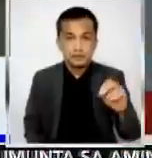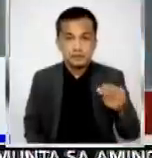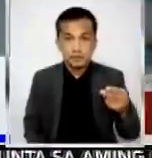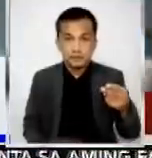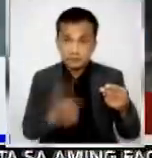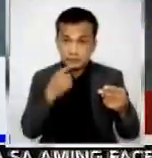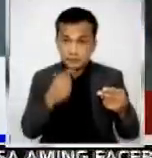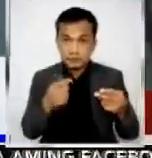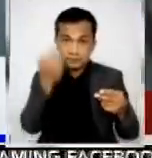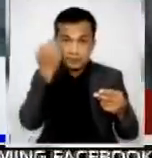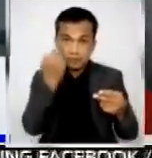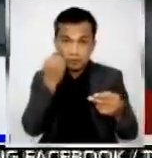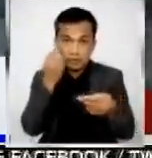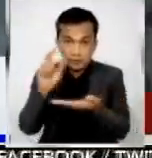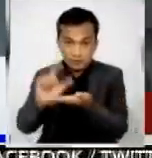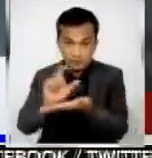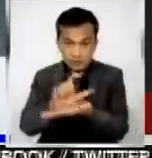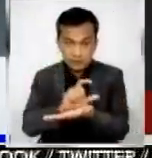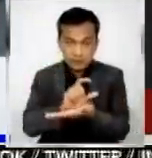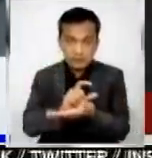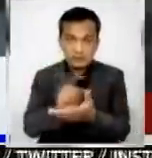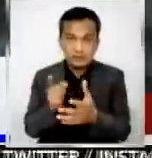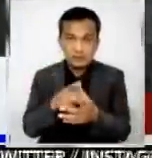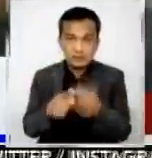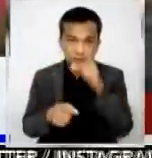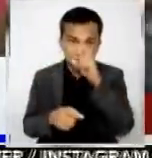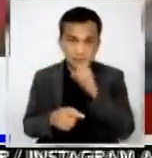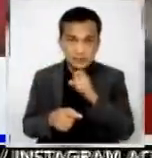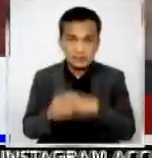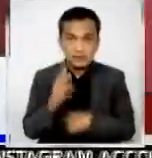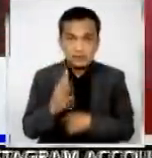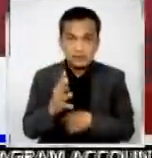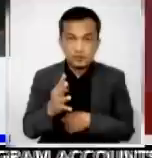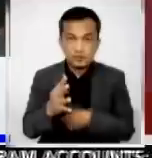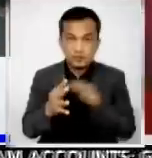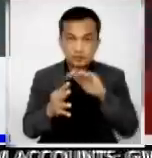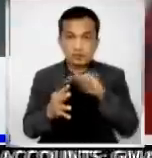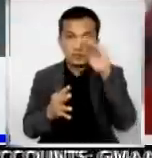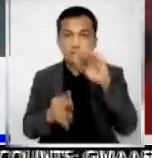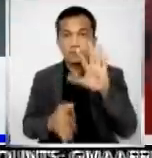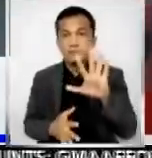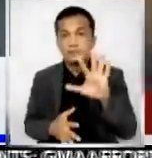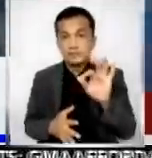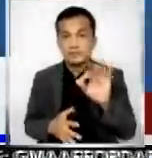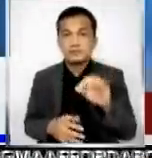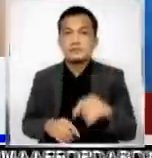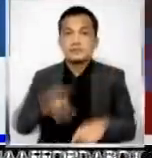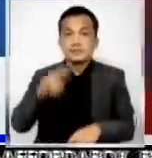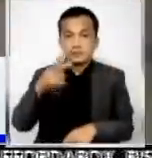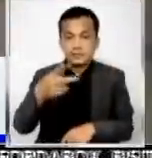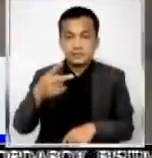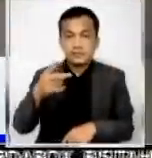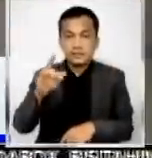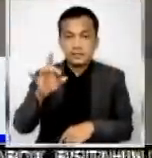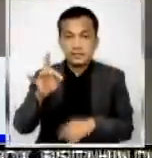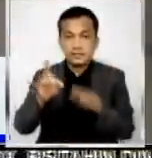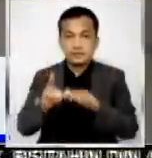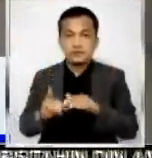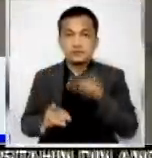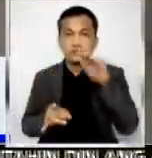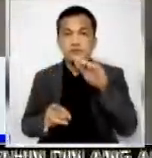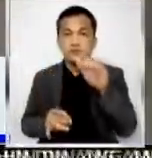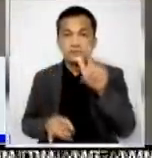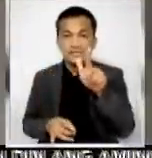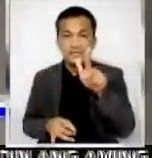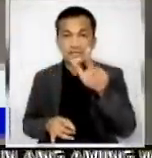bakuna, uunahin ang mga edad 40 to 59 years old at saka isusunod ang mga 18 to 39 years old. Ayon sa gobyerno,